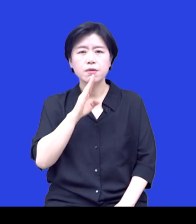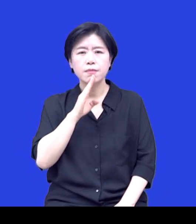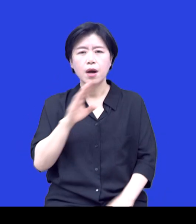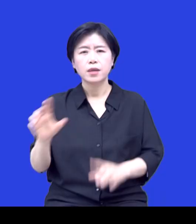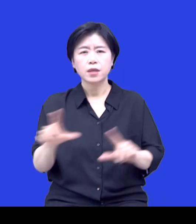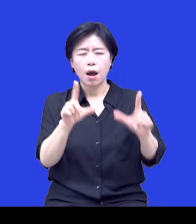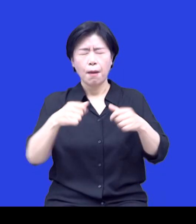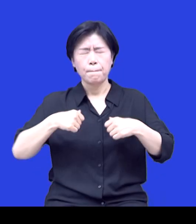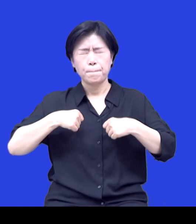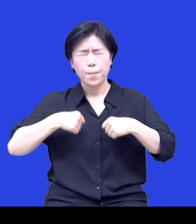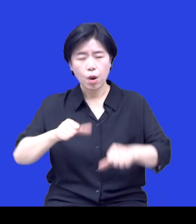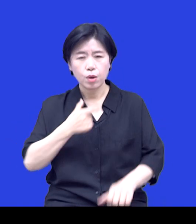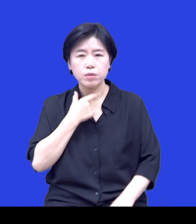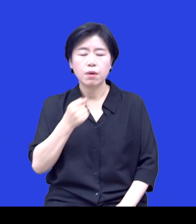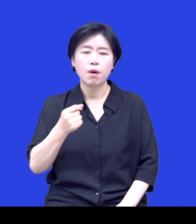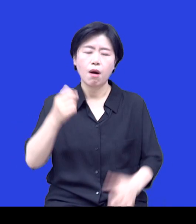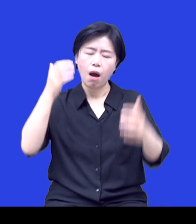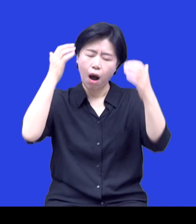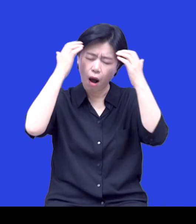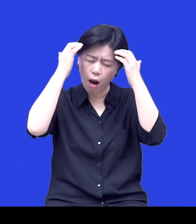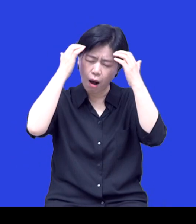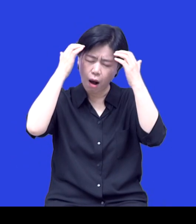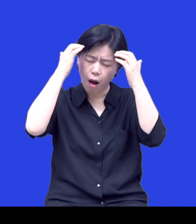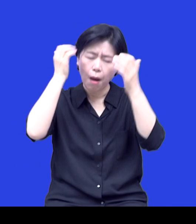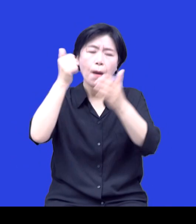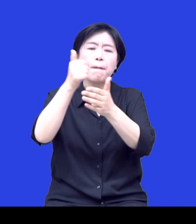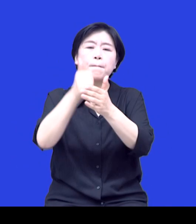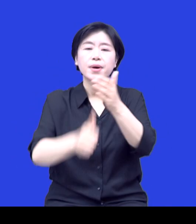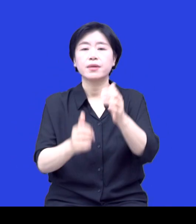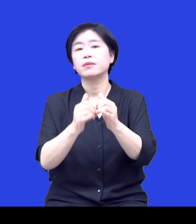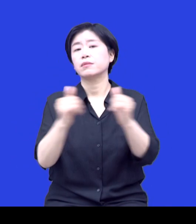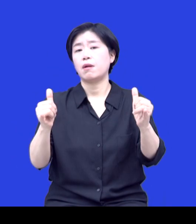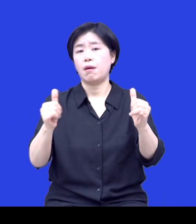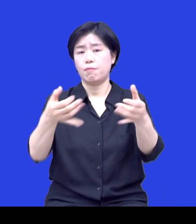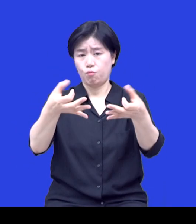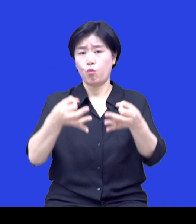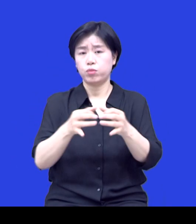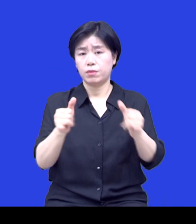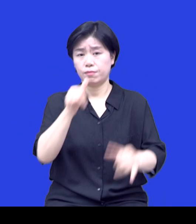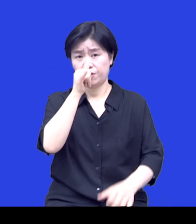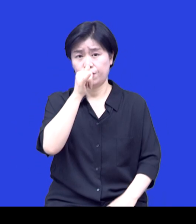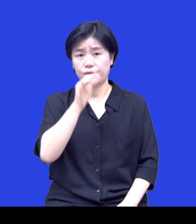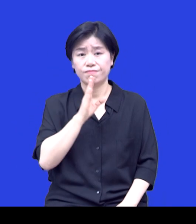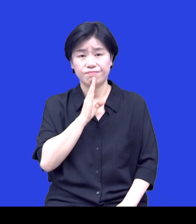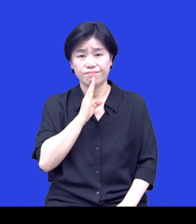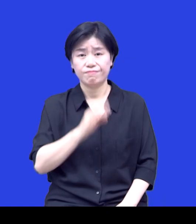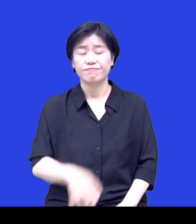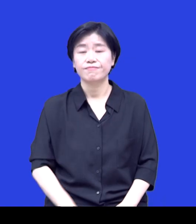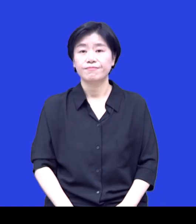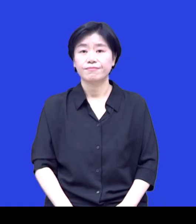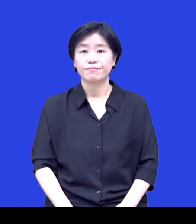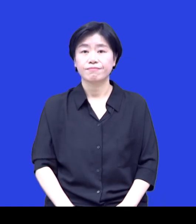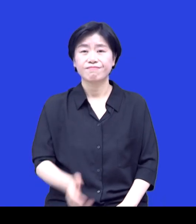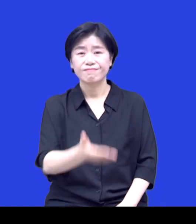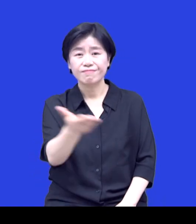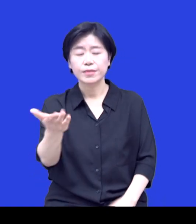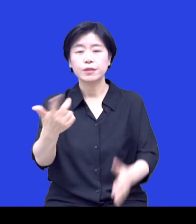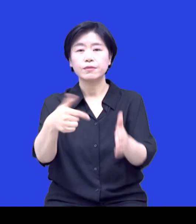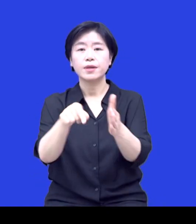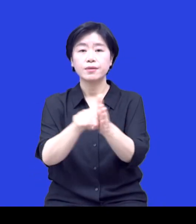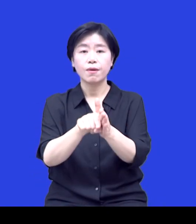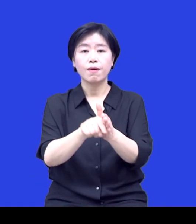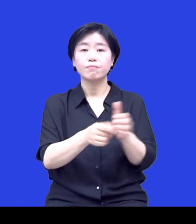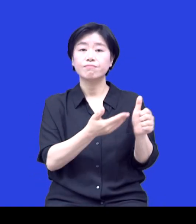싶고 이 고통과 이 고난이 언제쯤 끝이 날지 모르는 어두운 터널 속에 갇혀 있다고 느끼는 분들이 계시거든요. 그런 분들에게 목사님